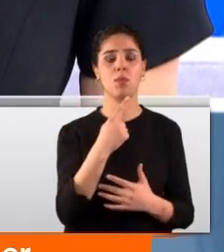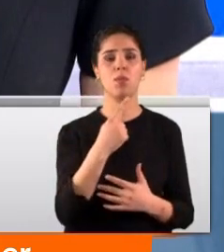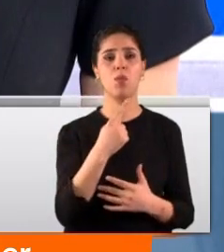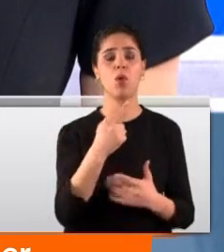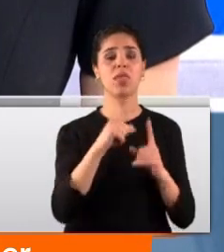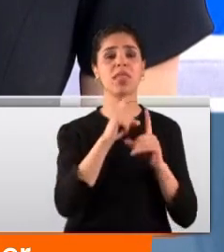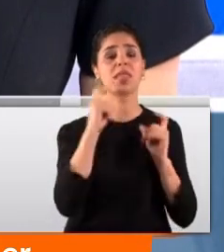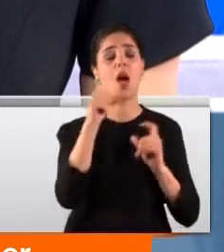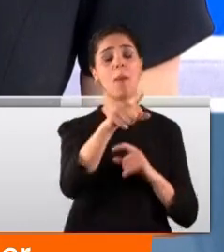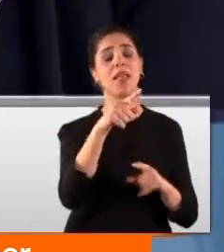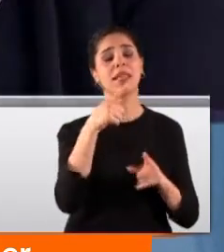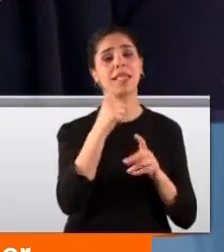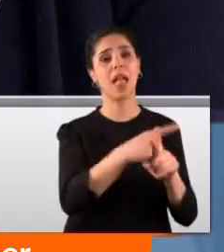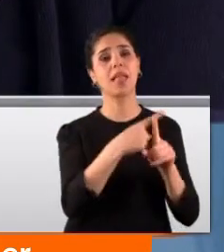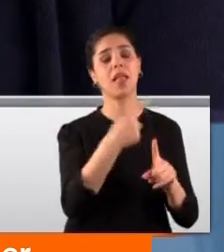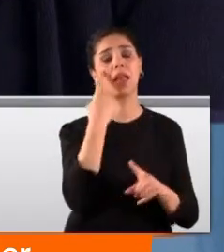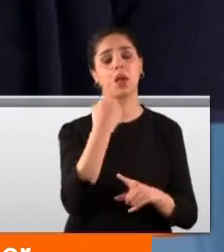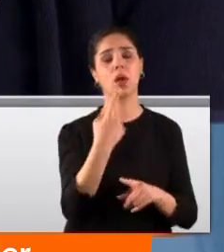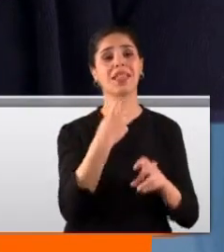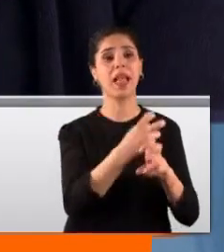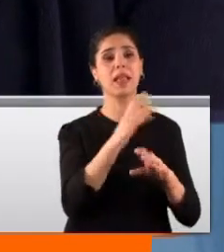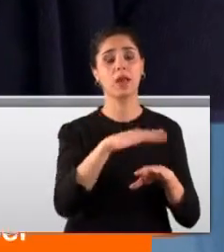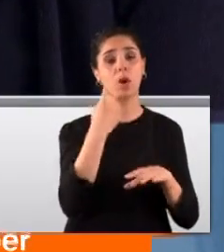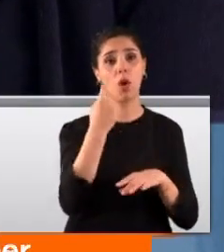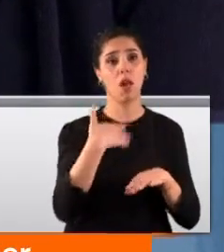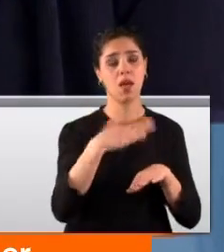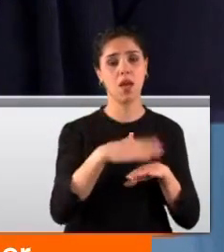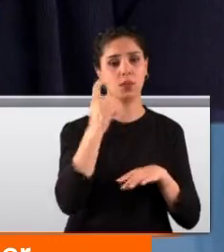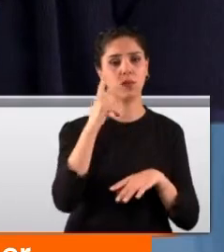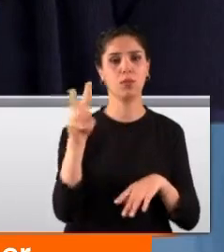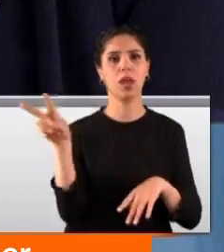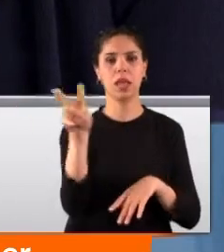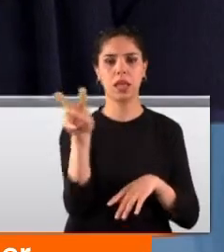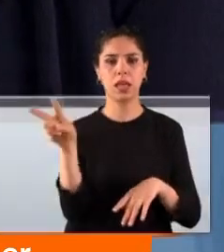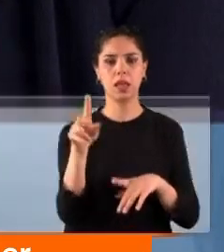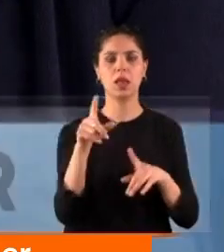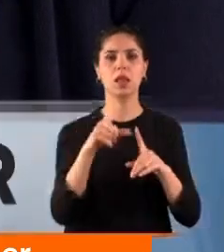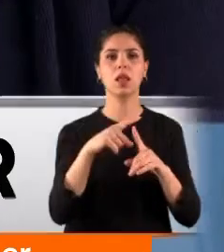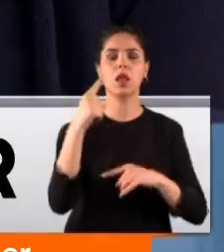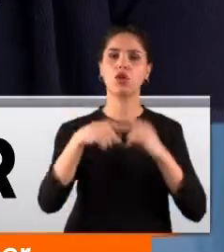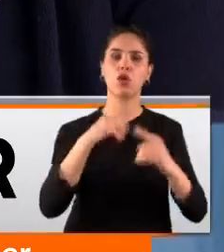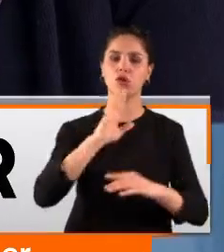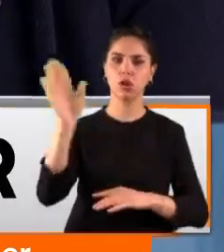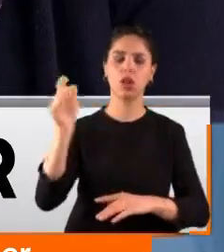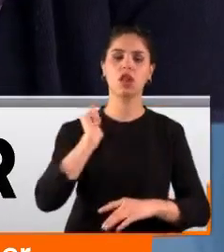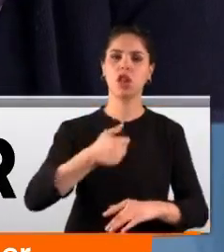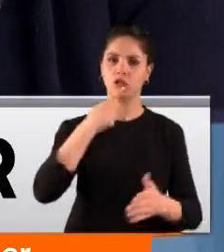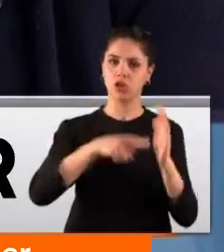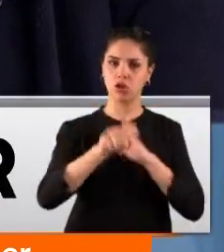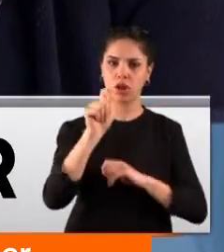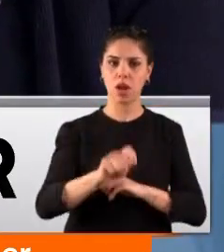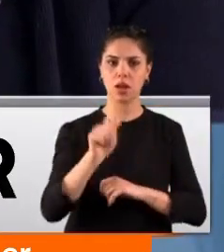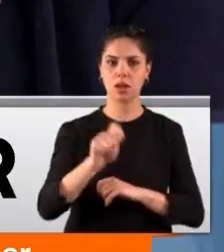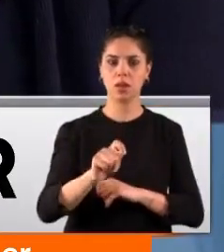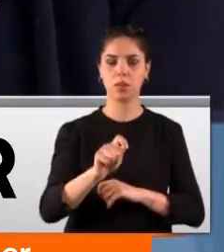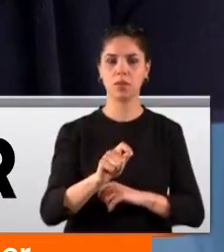tehdidiyle söylediğinin farkındayım. Ben sizin yerinizde olsam var ya bu iki dünür bir olurum. Giderim savcılığa, şikayetçi olurum. Biraz hayatım bak burnu